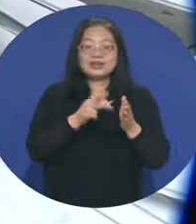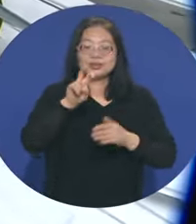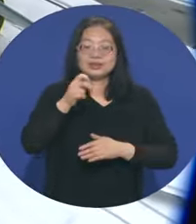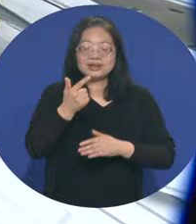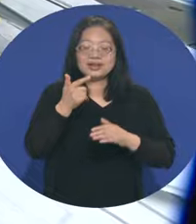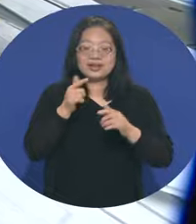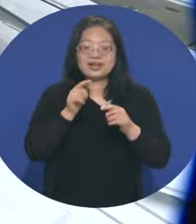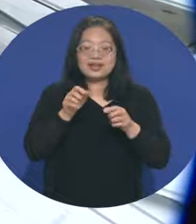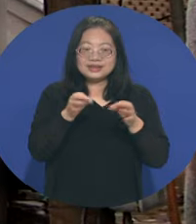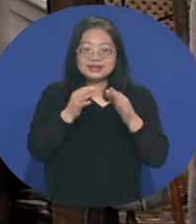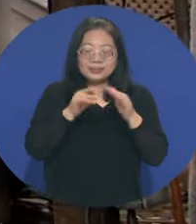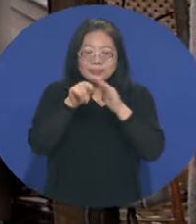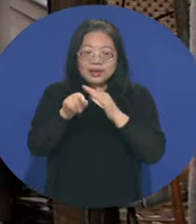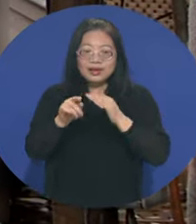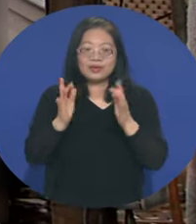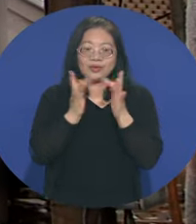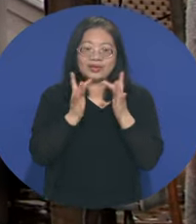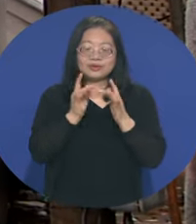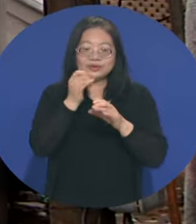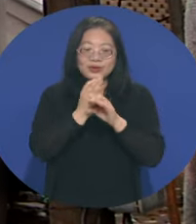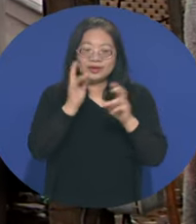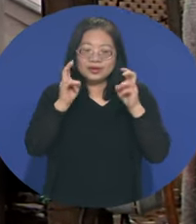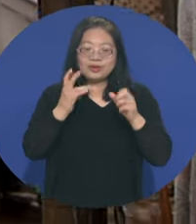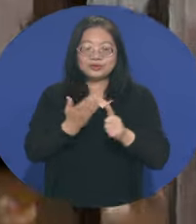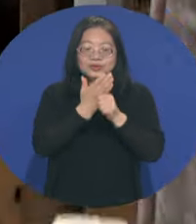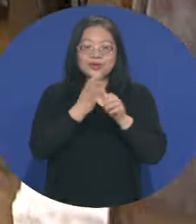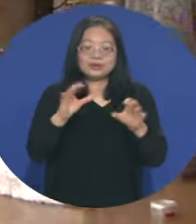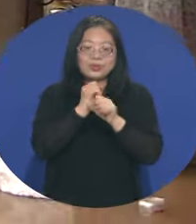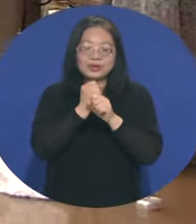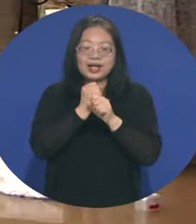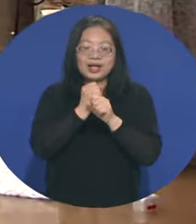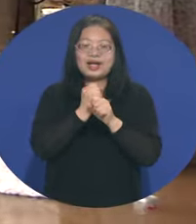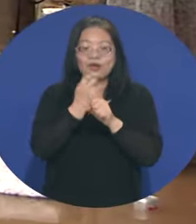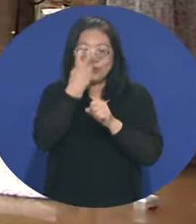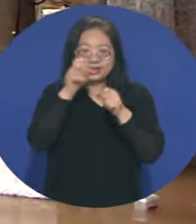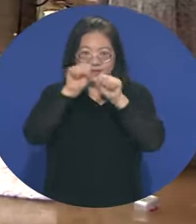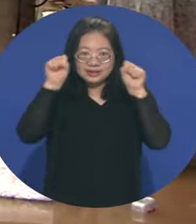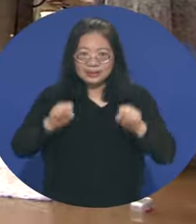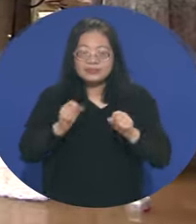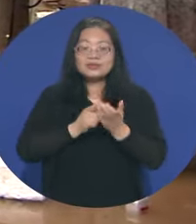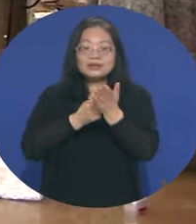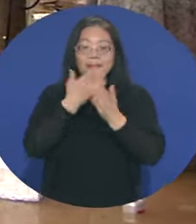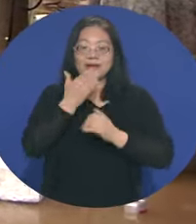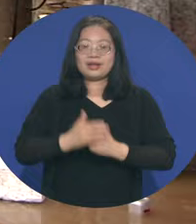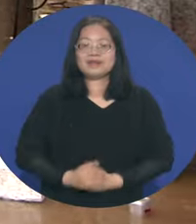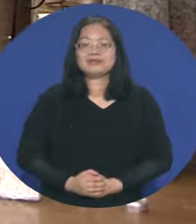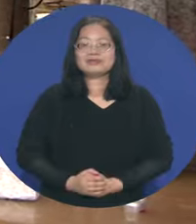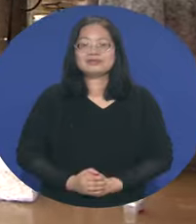방문하거나 온라인 경기도 중소기업 육성자금 통합관리 시스템에서 가능합니다.